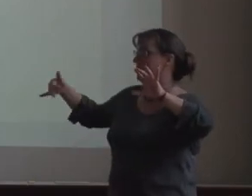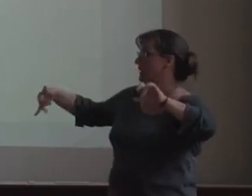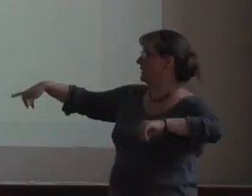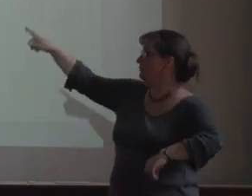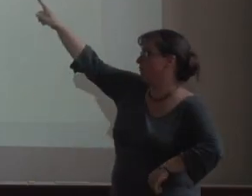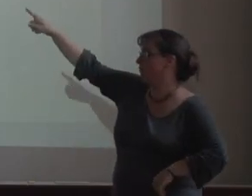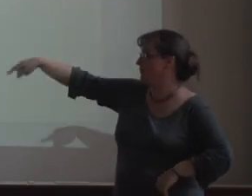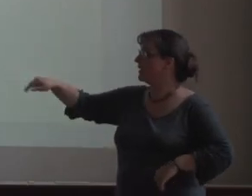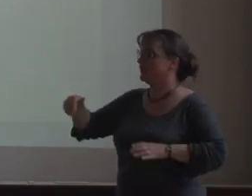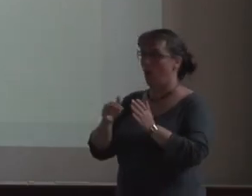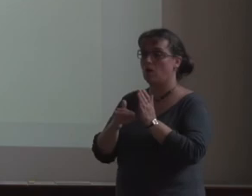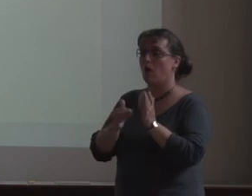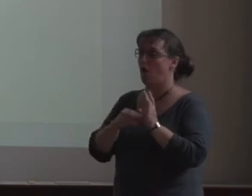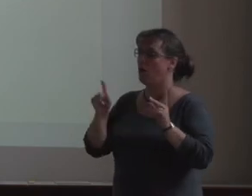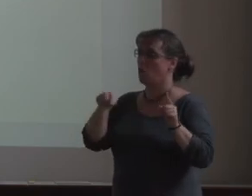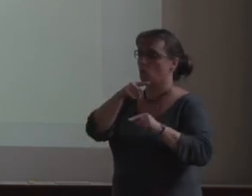de nettoyage.